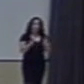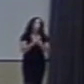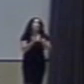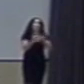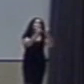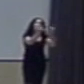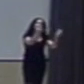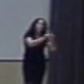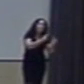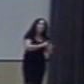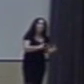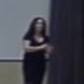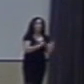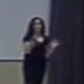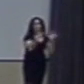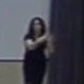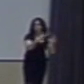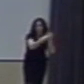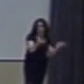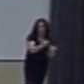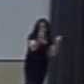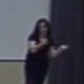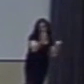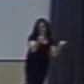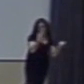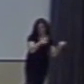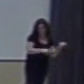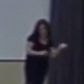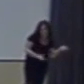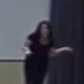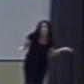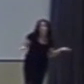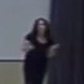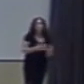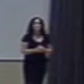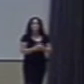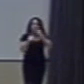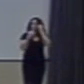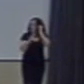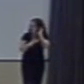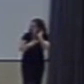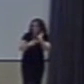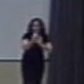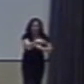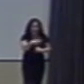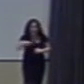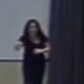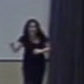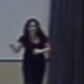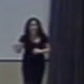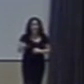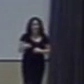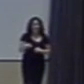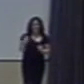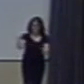empreses que estan posant publicitat i temes d'aquests. No? Però jo crec que, i no sé si existeixen, jo crec que sí, que han existit